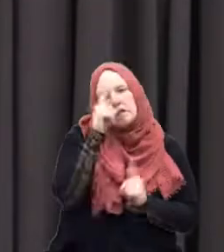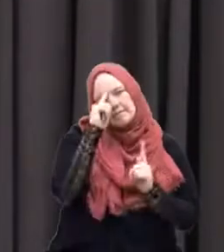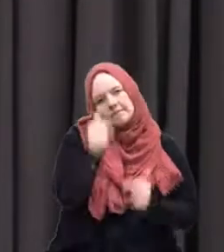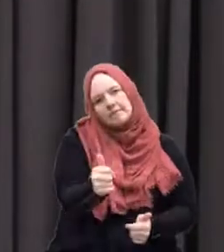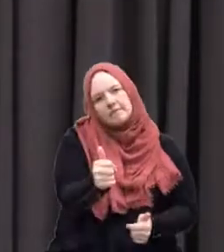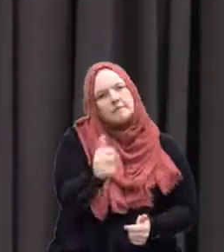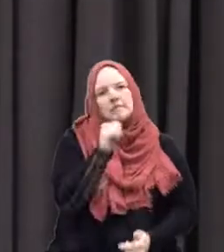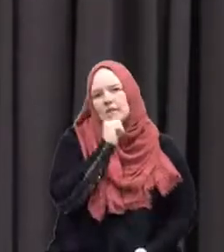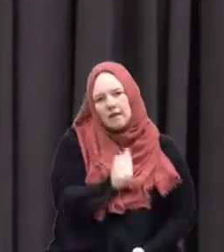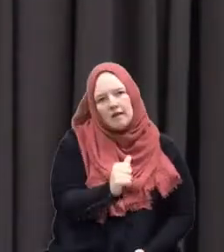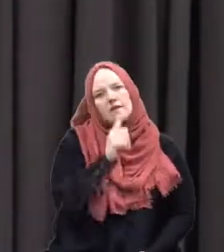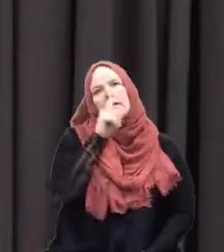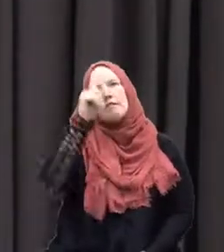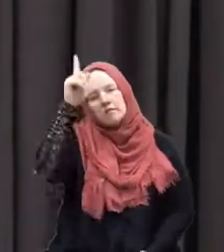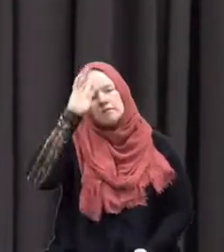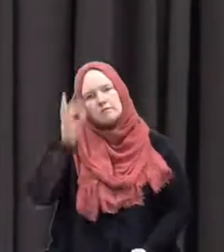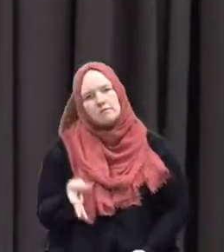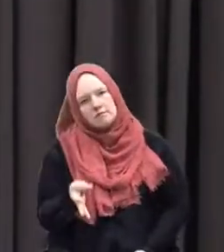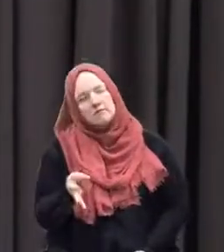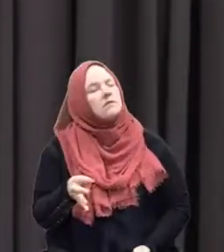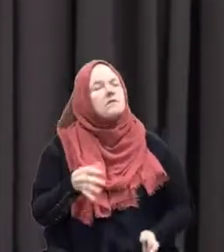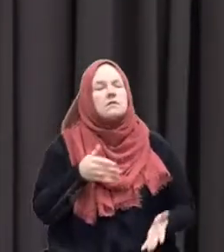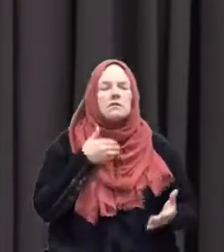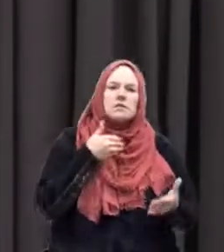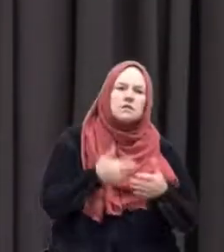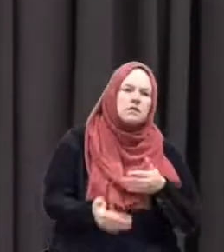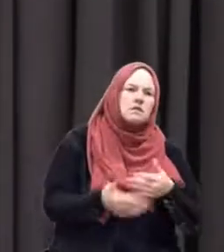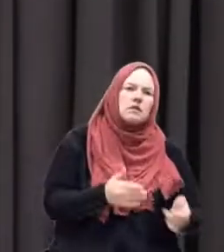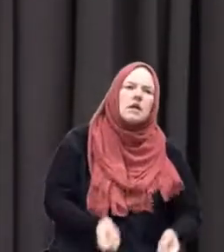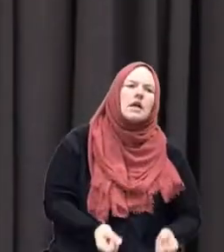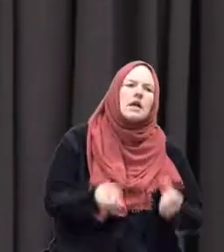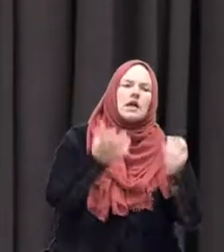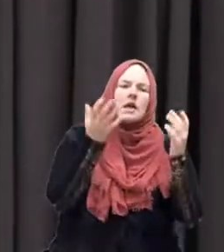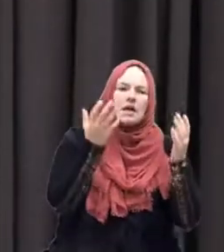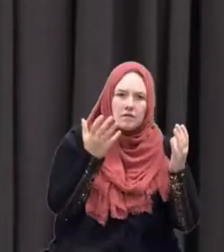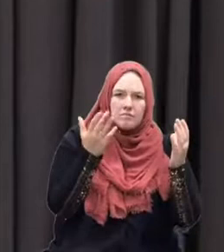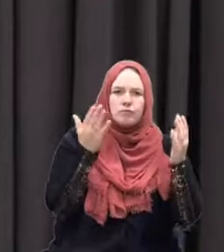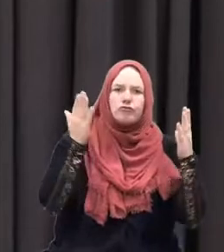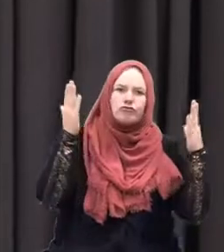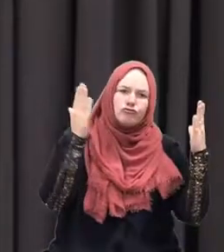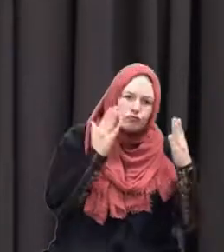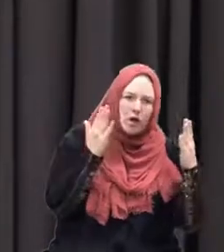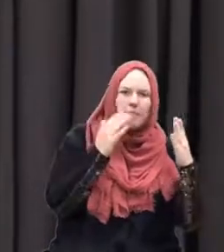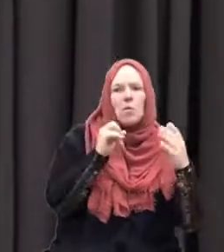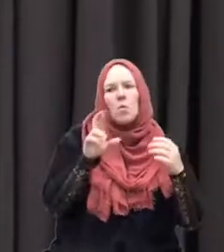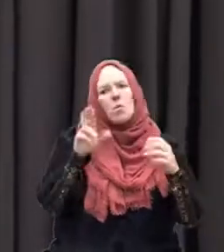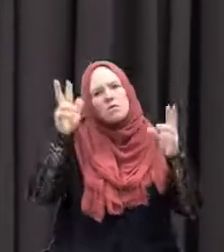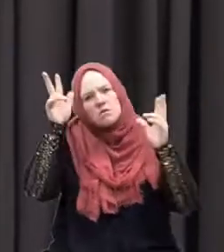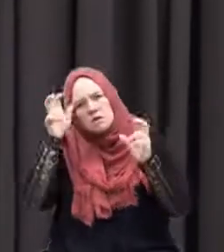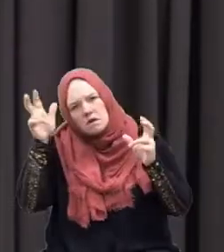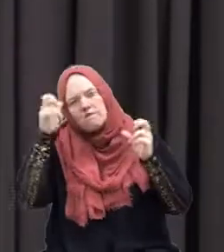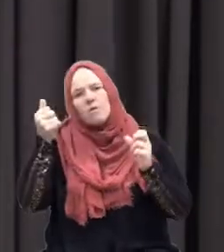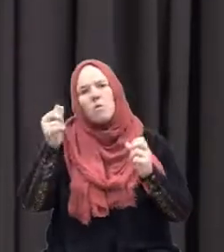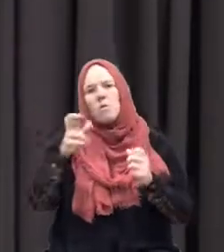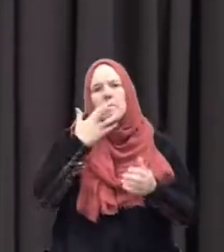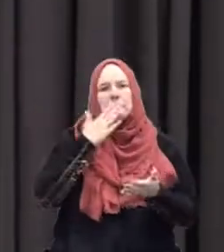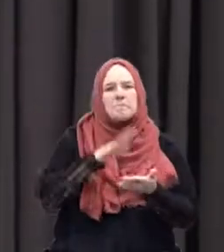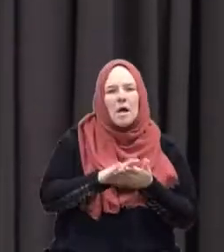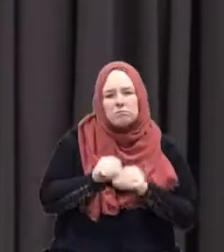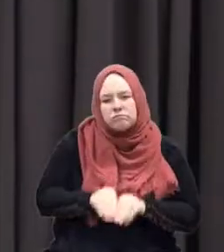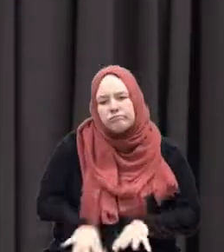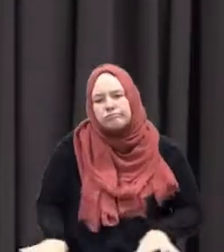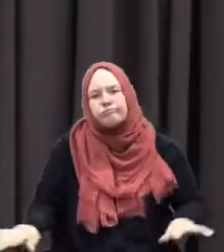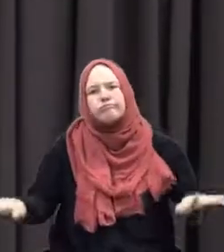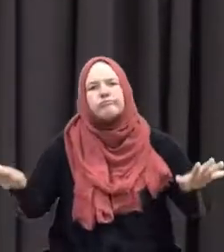يَهْدِي مَنْ يَشَاءُ. So no matter how much trouble and evil